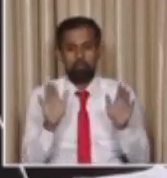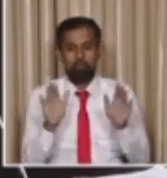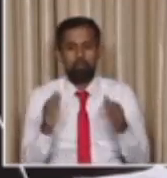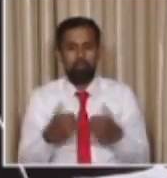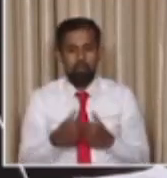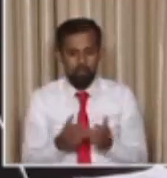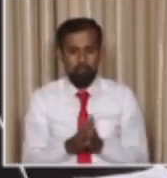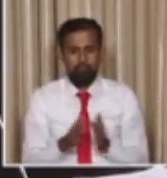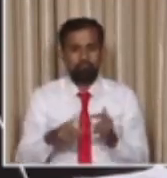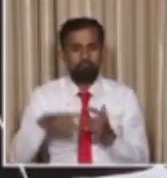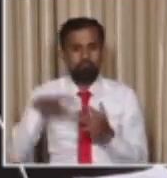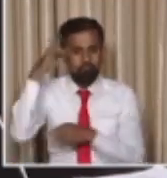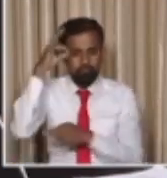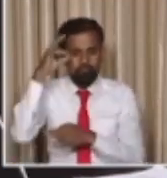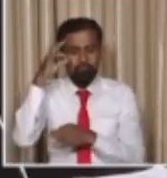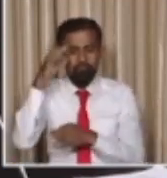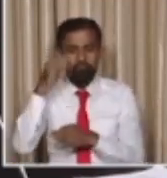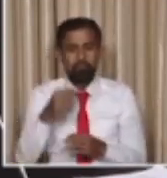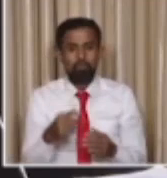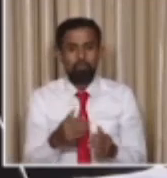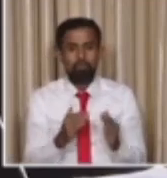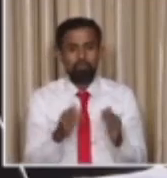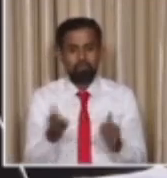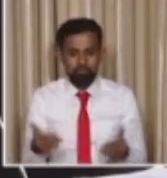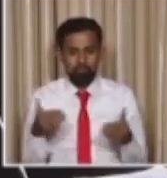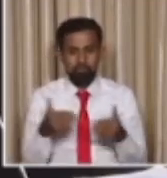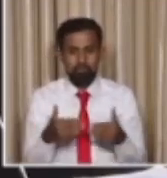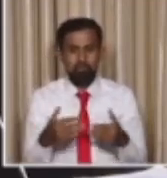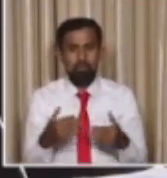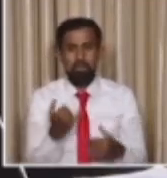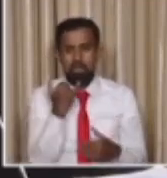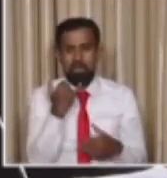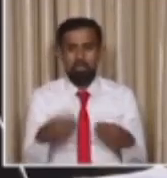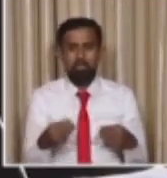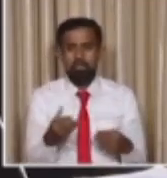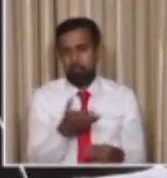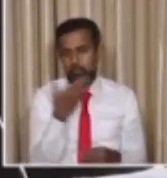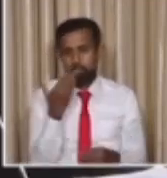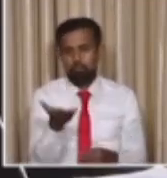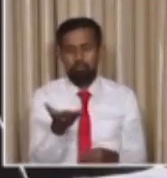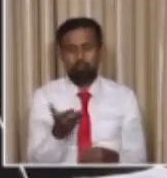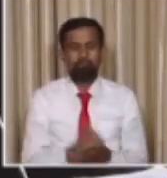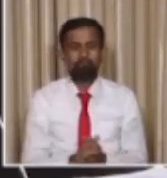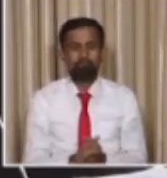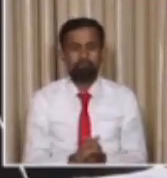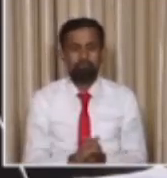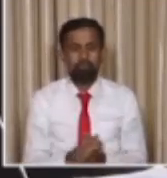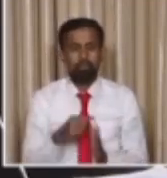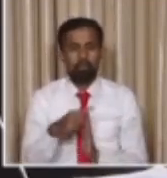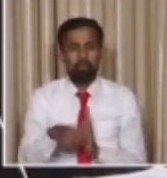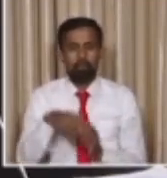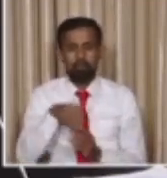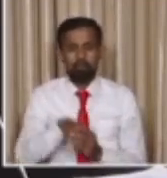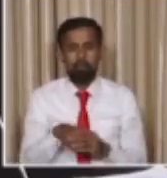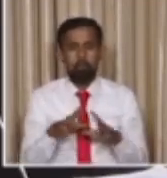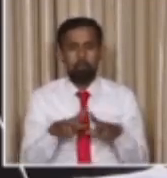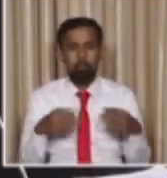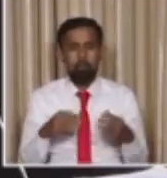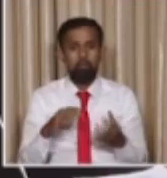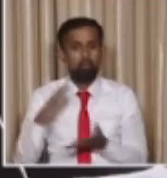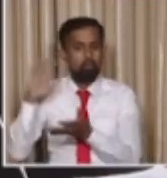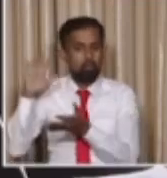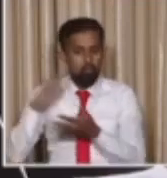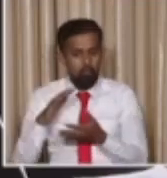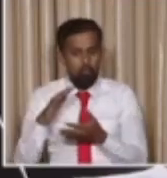අපි විශ්වවිද්‍යාලේ ඉන්න කාලෙත් මේ දැන් ඉන්න අයටත් පහසුවෙන් කරන්න පුළුවන් දෙයක්. ඒ නිසා රට තුලට මේ උපකරණ ගෙන්වීමෙදිත්